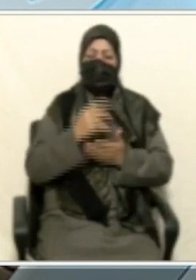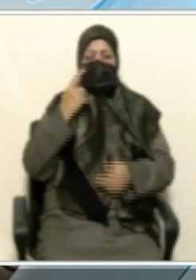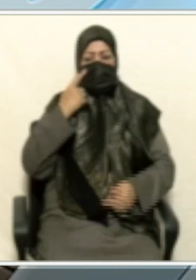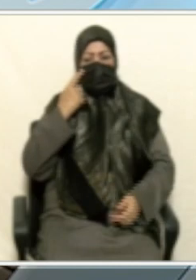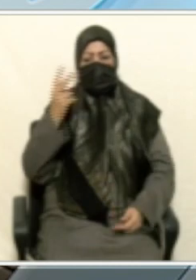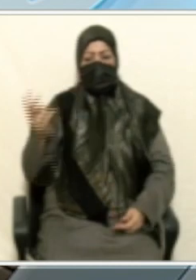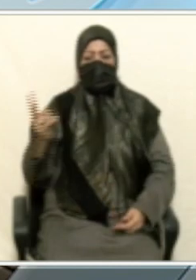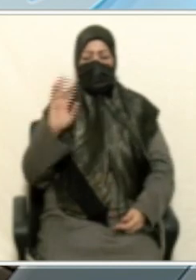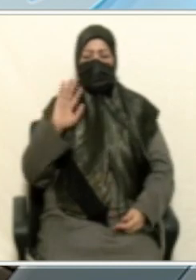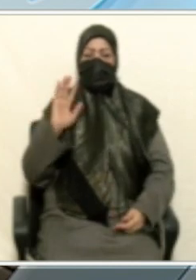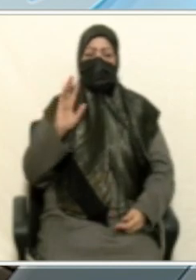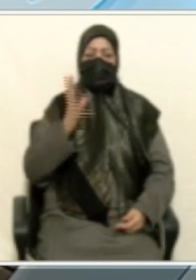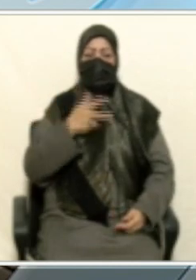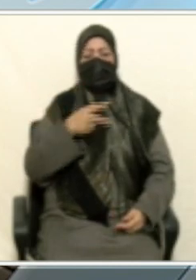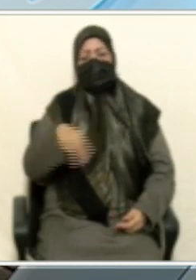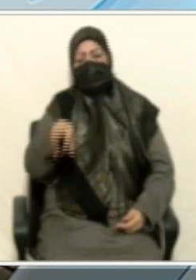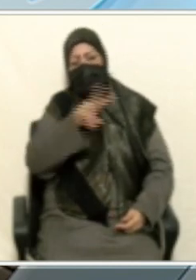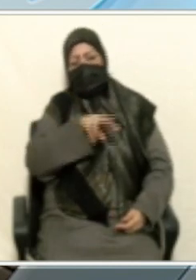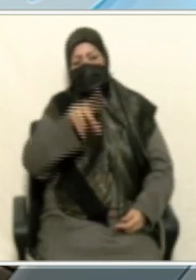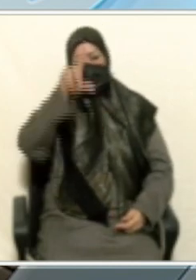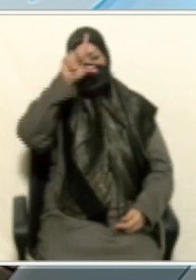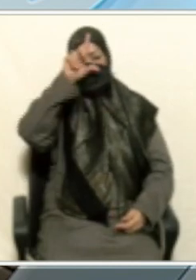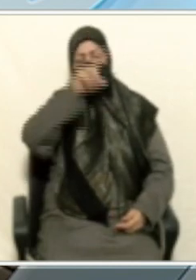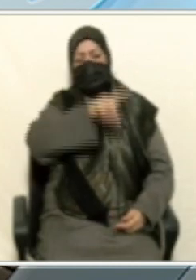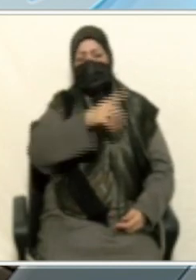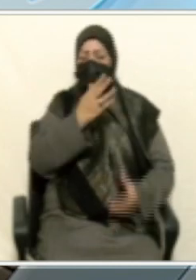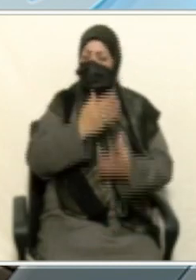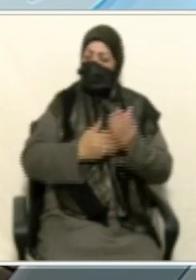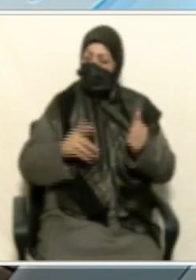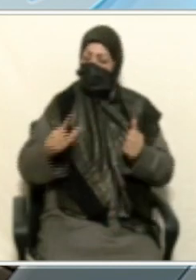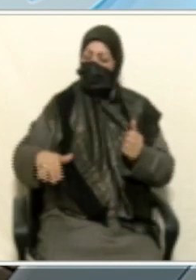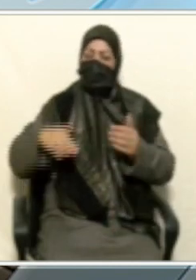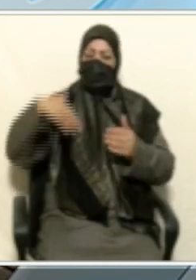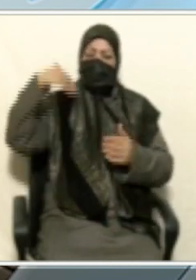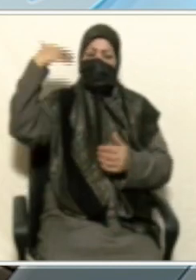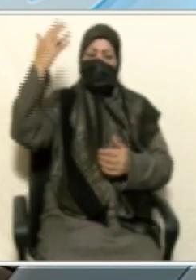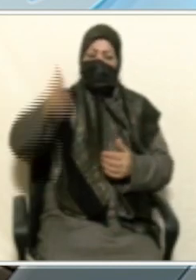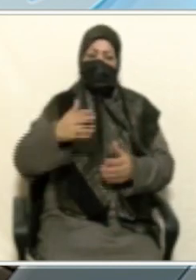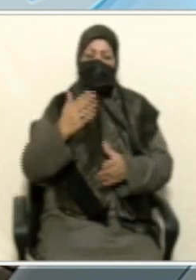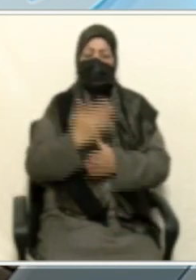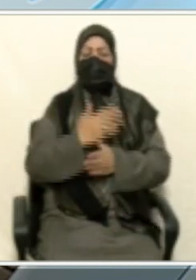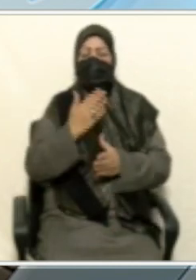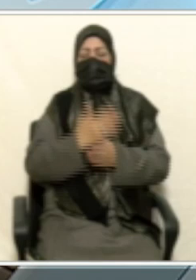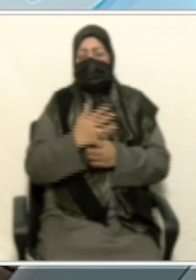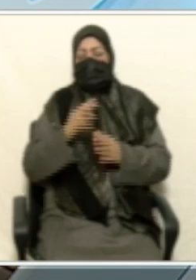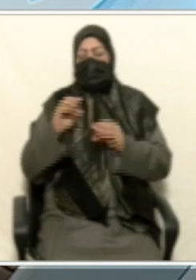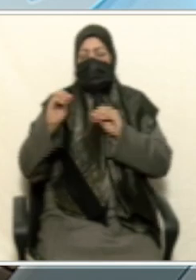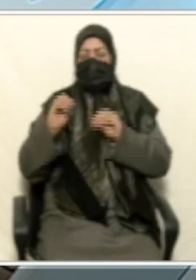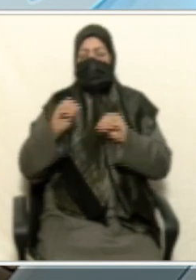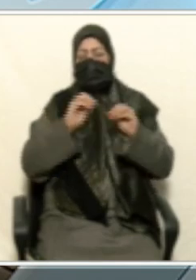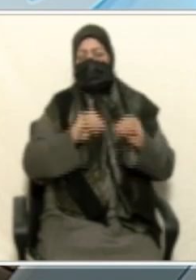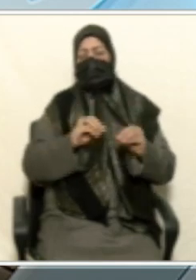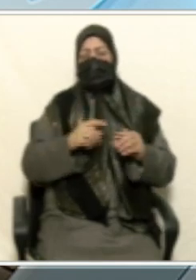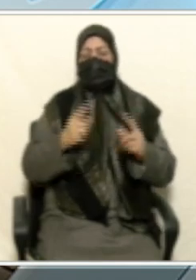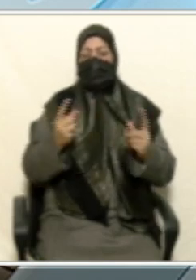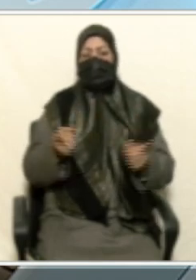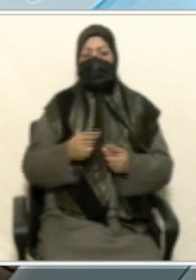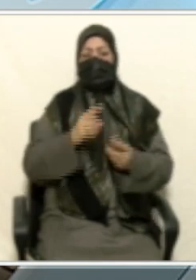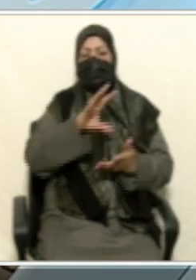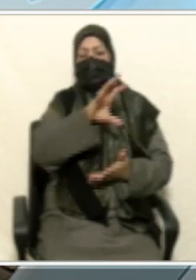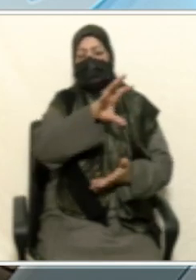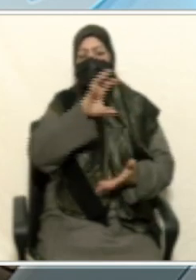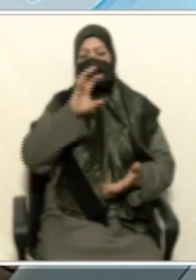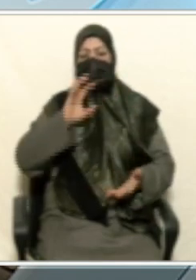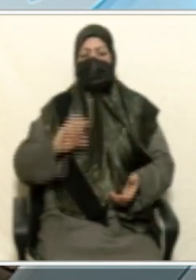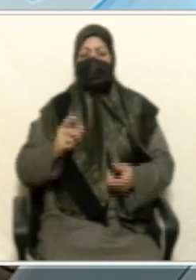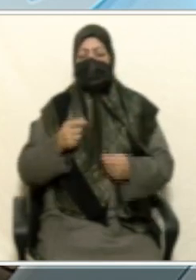لمصلحة الأولاد في لسبب من الأسباب، فلا بأس على أن يأخذ تحوطاته، والله تعالى